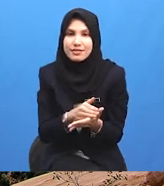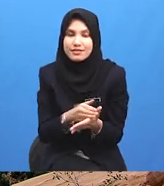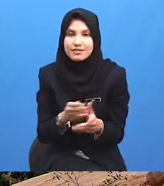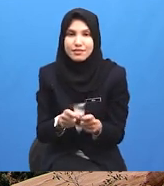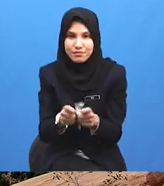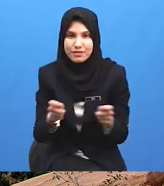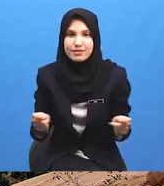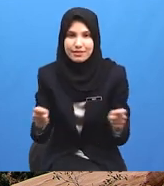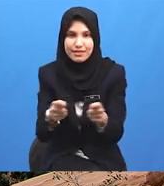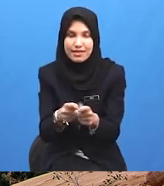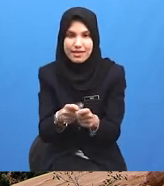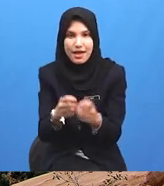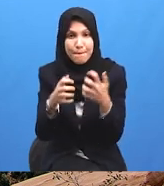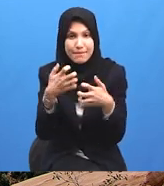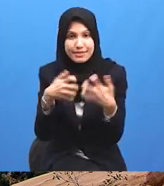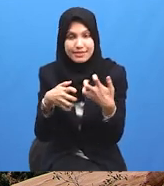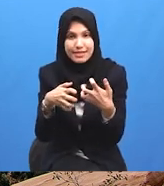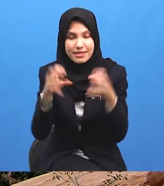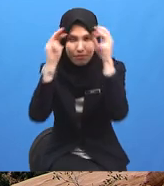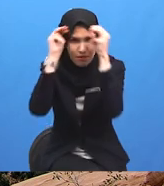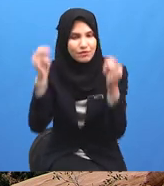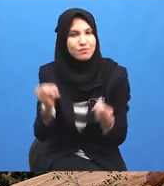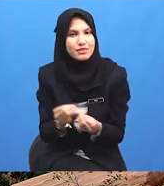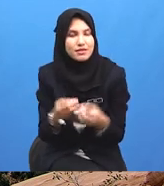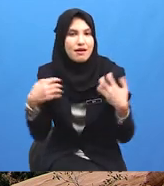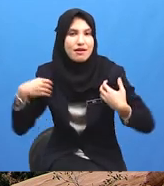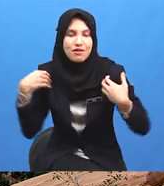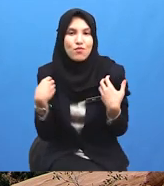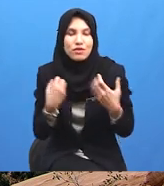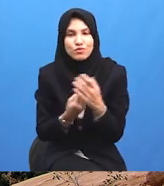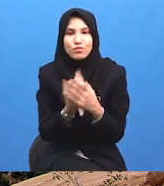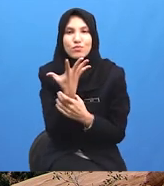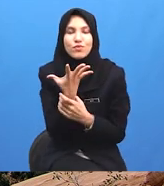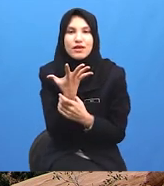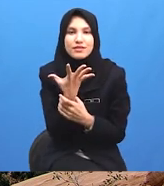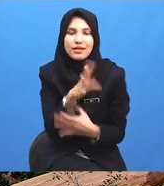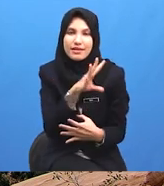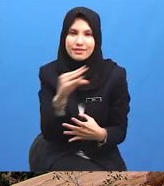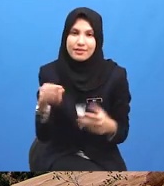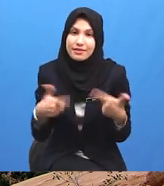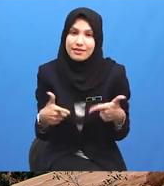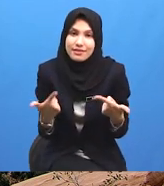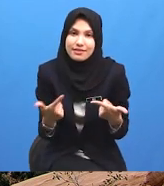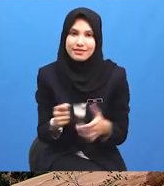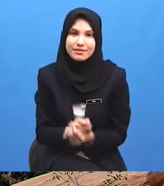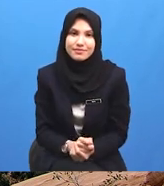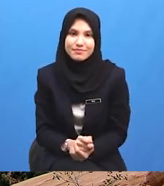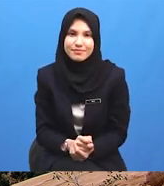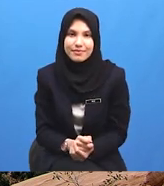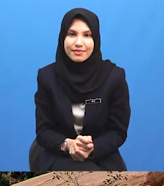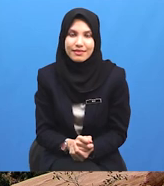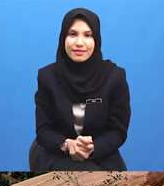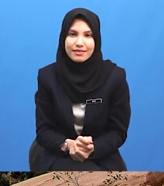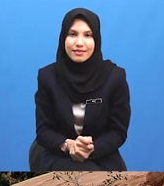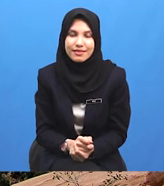mesin, maklumat tentang haiwan dan tumbuhan, petroleum dan lain-lain lagi.